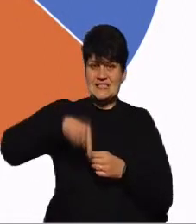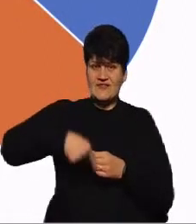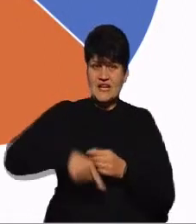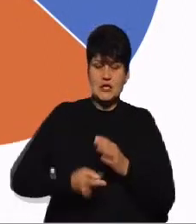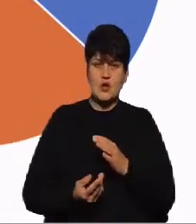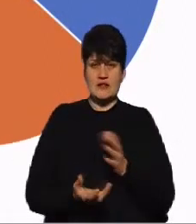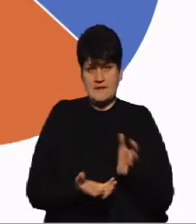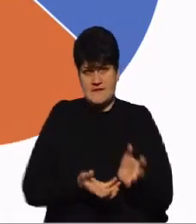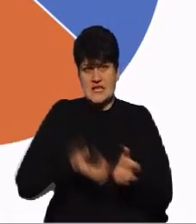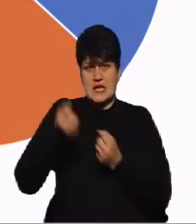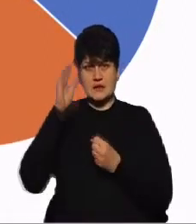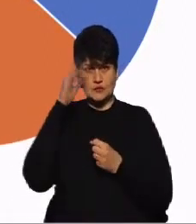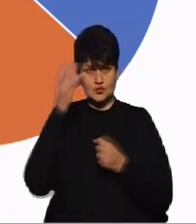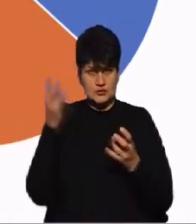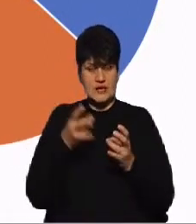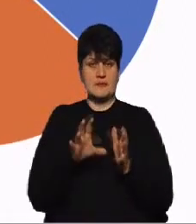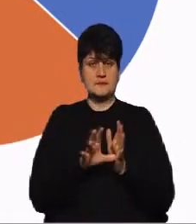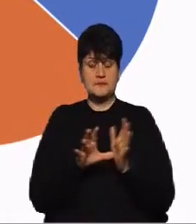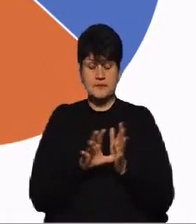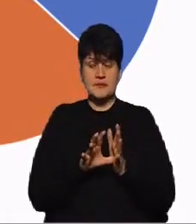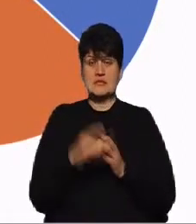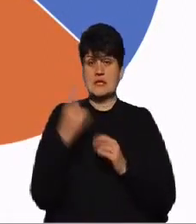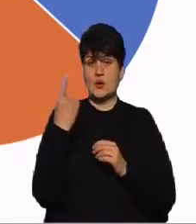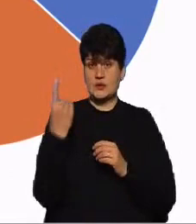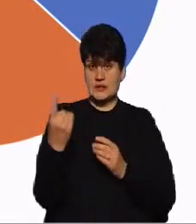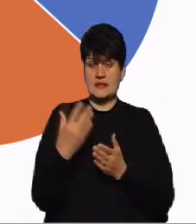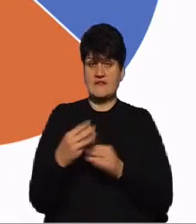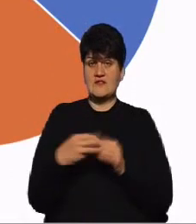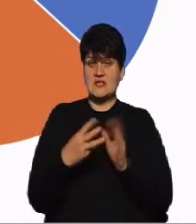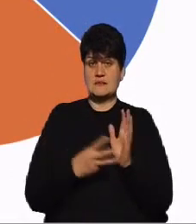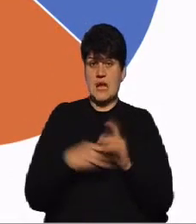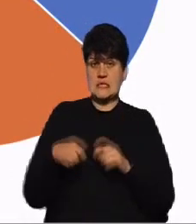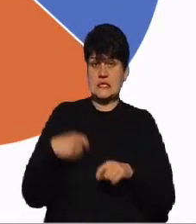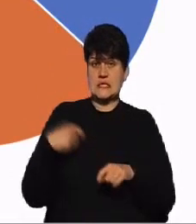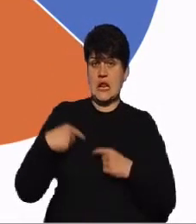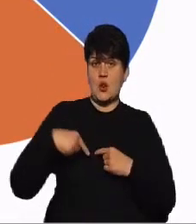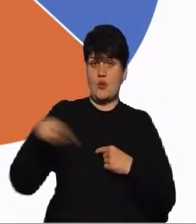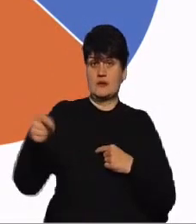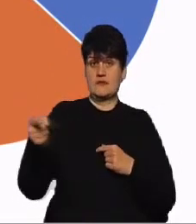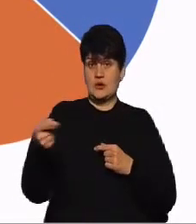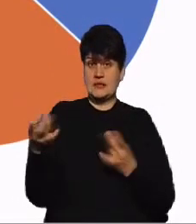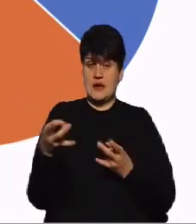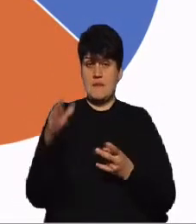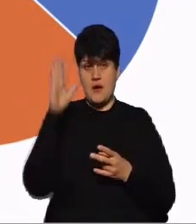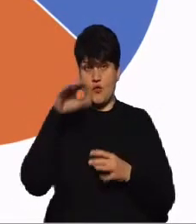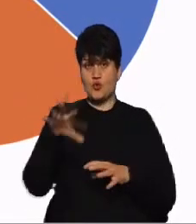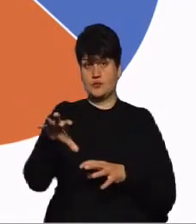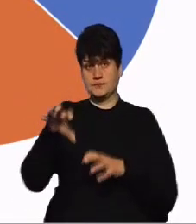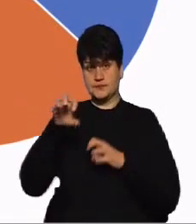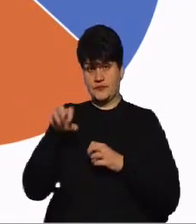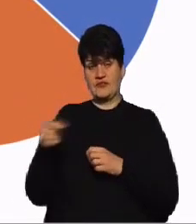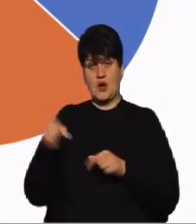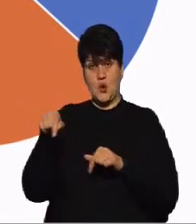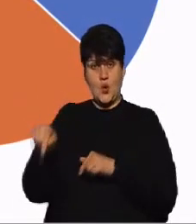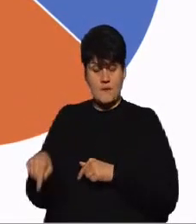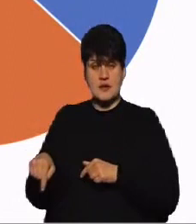Потім вони, наприклад, один водозабір знаходиться 18 кілометрів від Тернополя, потрібно цю воду перекачати в Тернопіль, є водопровідні